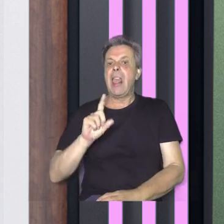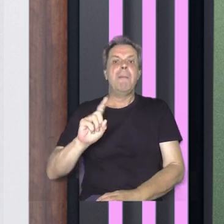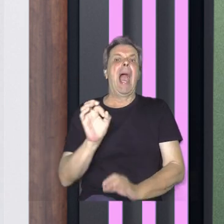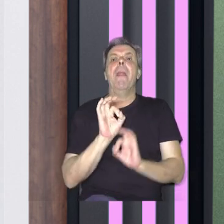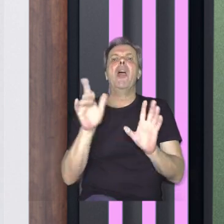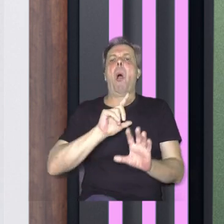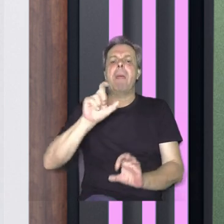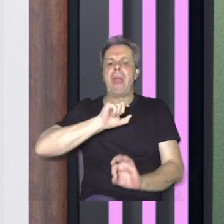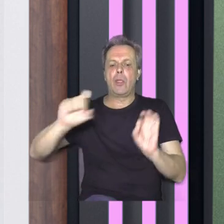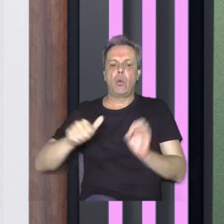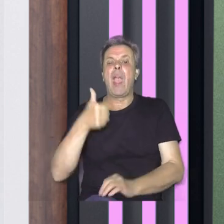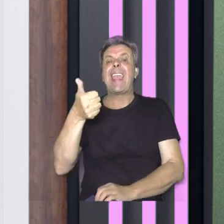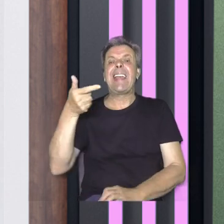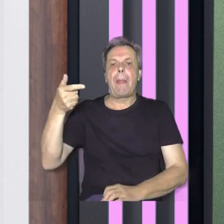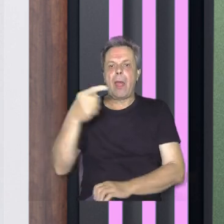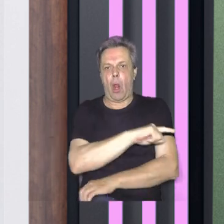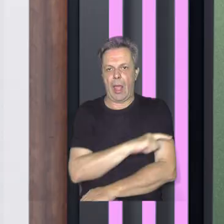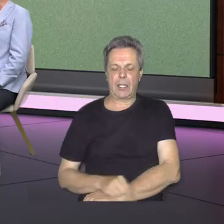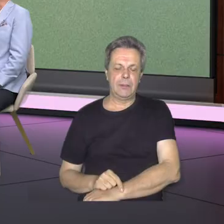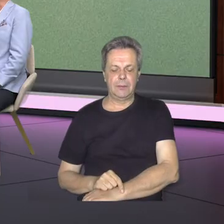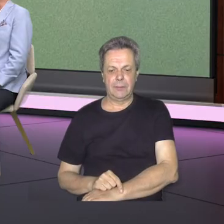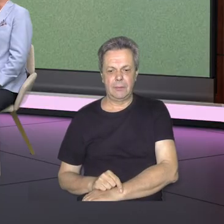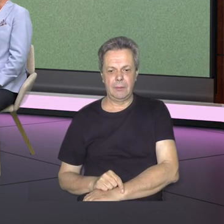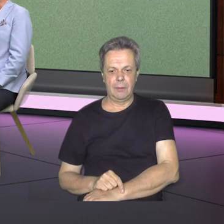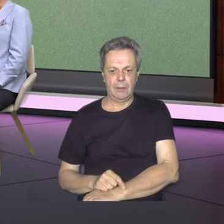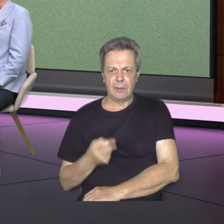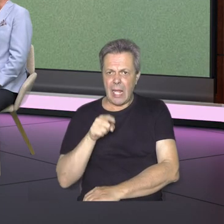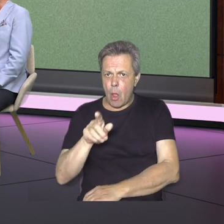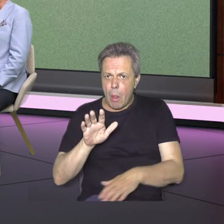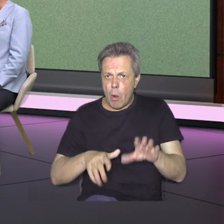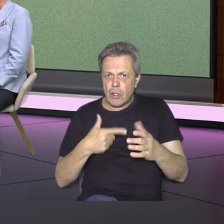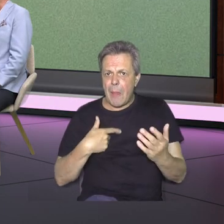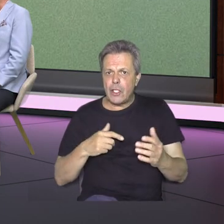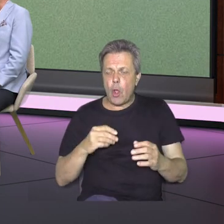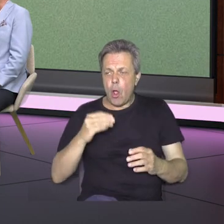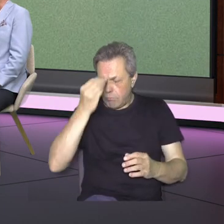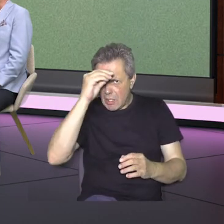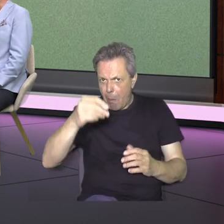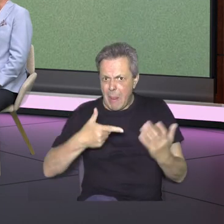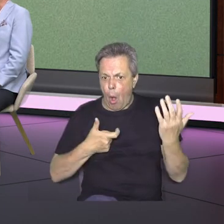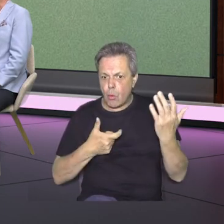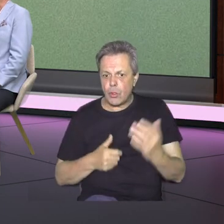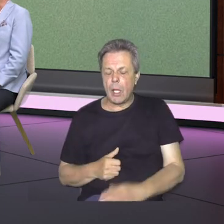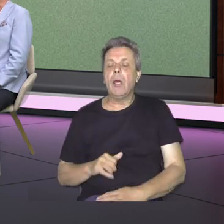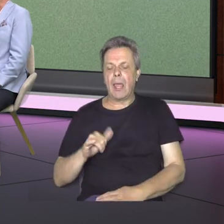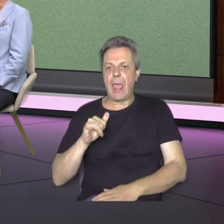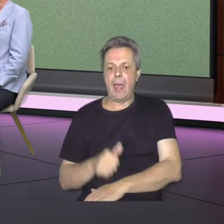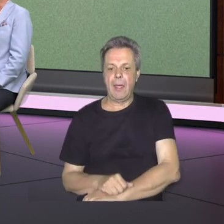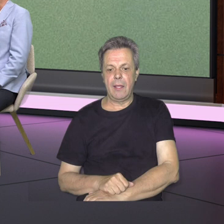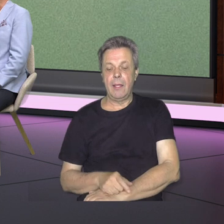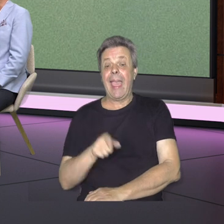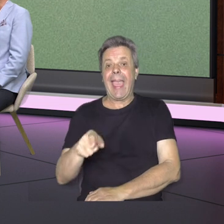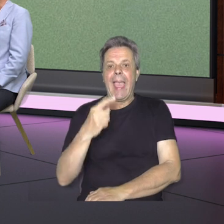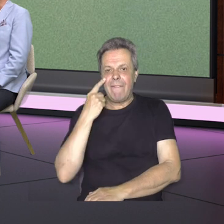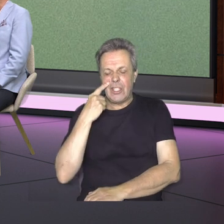Libija nikom ne duguje $1. A je li on možda nešto oružje spomenuo? Ja kažem, je.